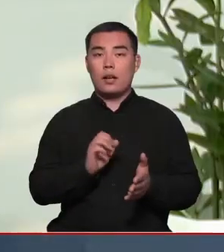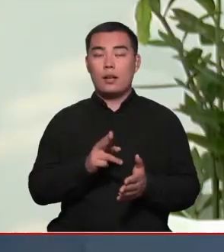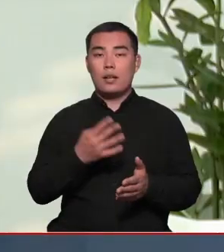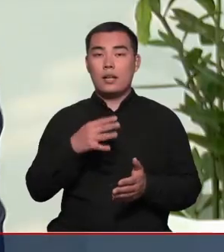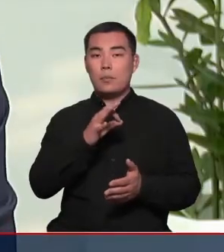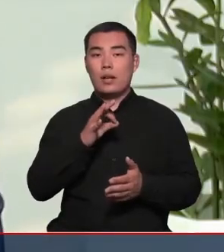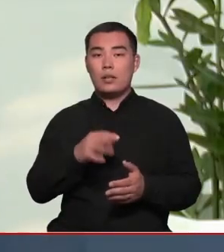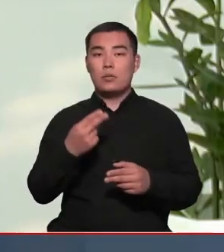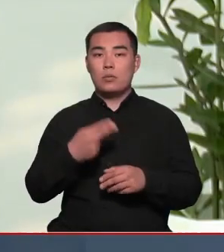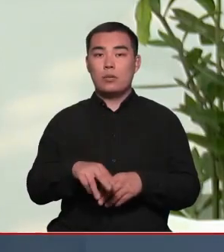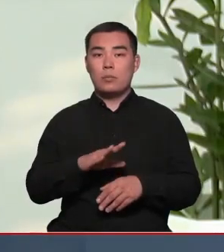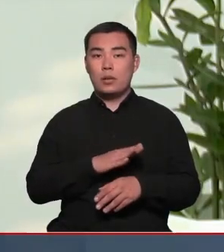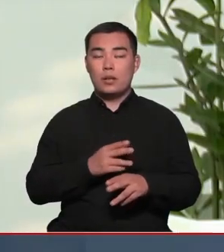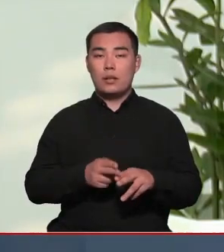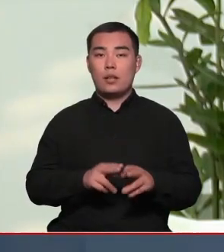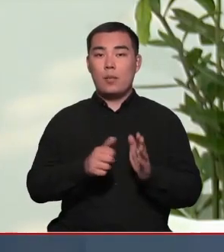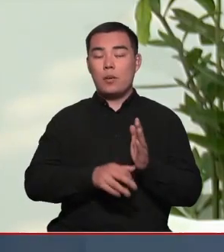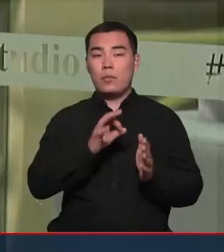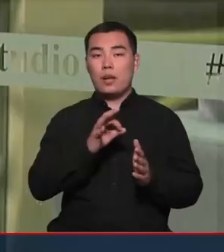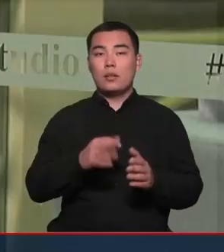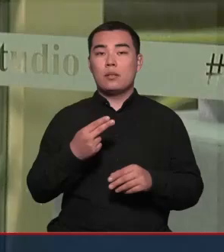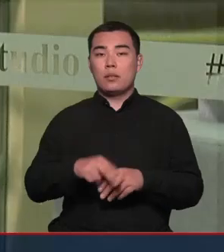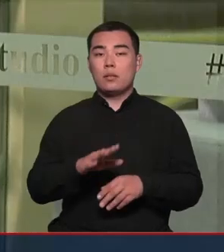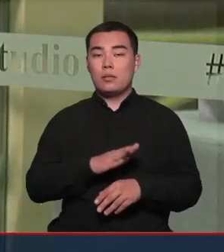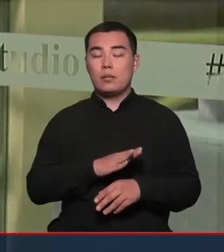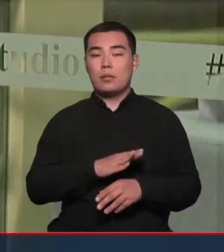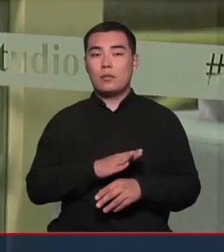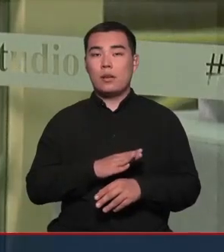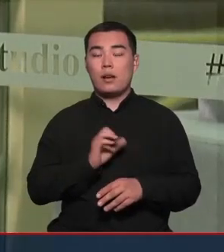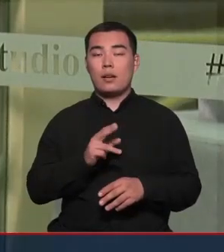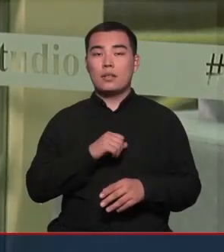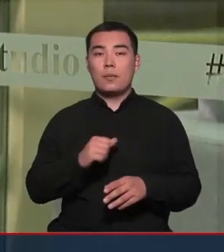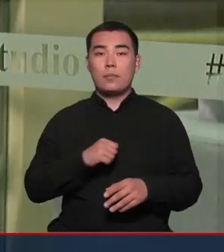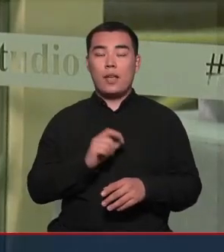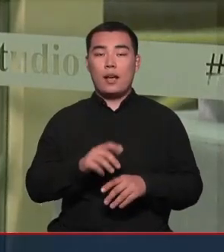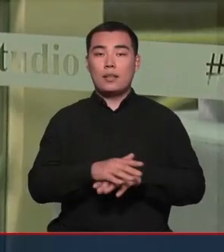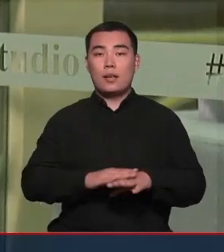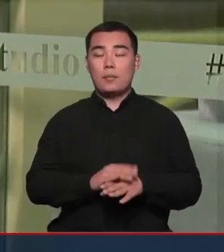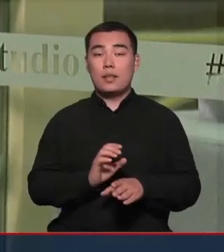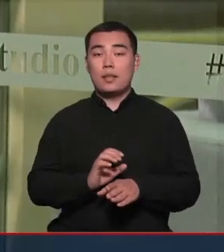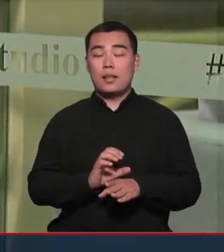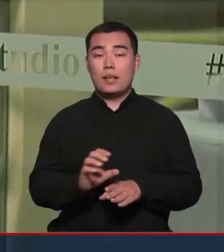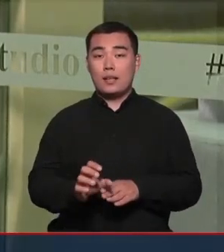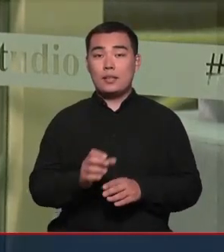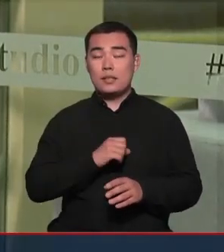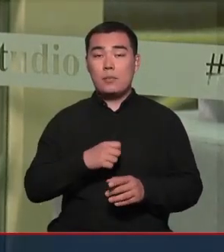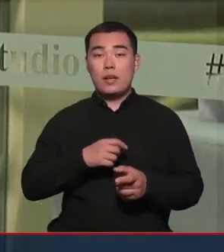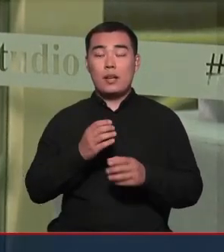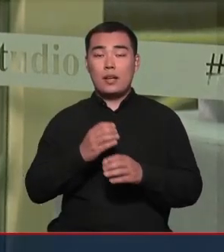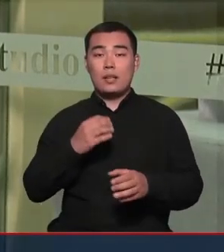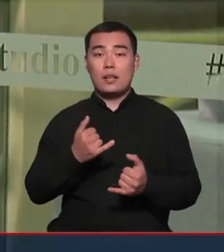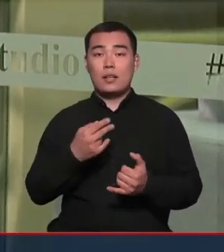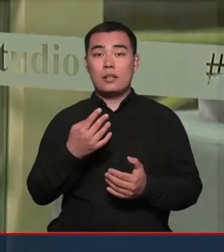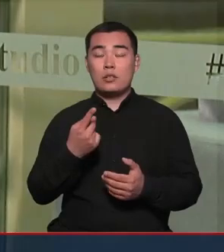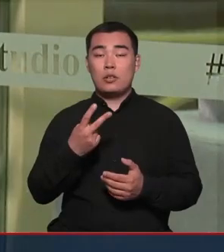40% ғана сатып алды, біз 60% сатып алдық. Жүк жолаушылар тасымал вагондарды олар 200-дей сатып алды,